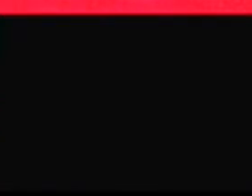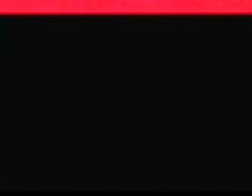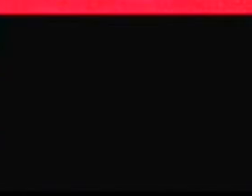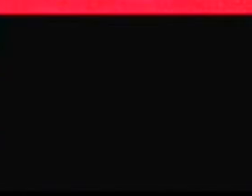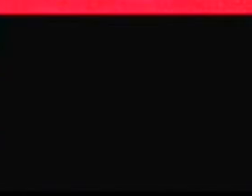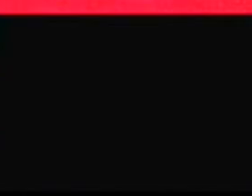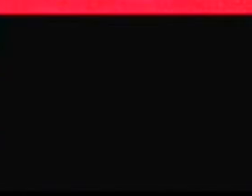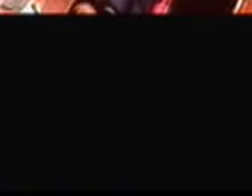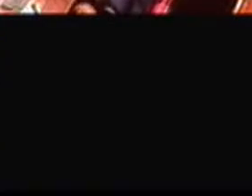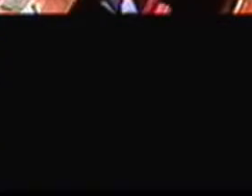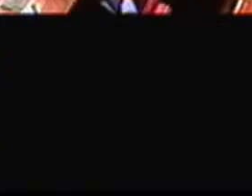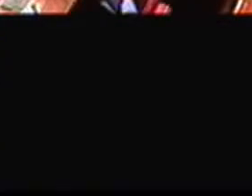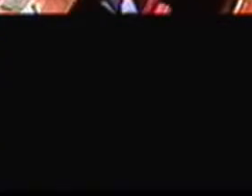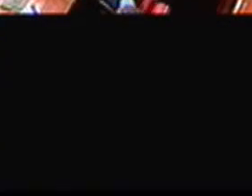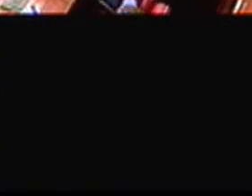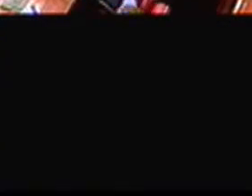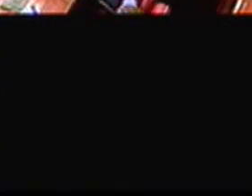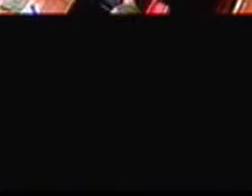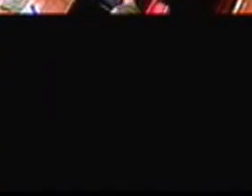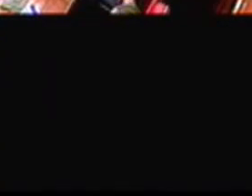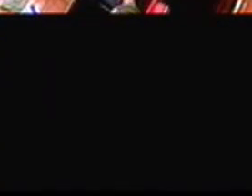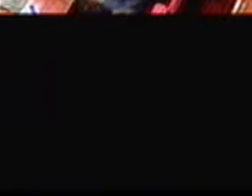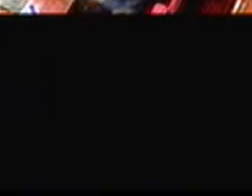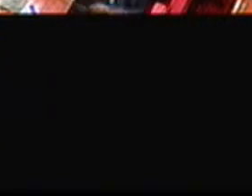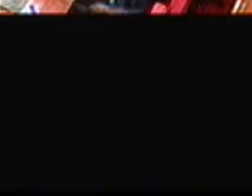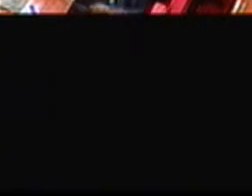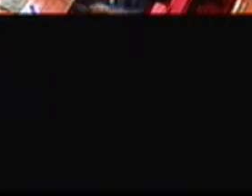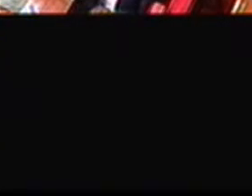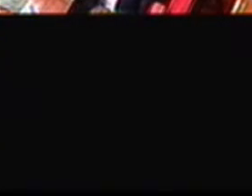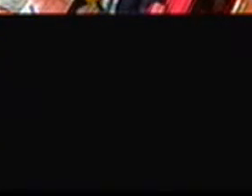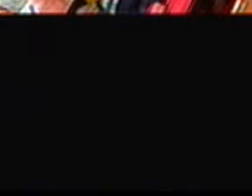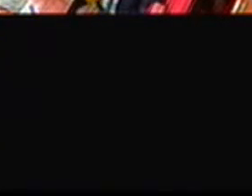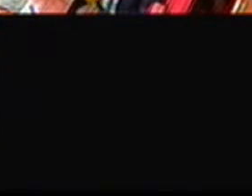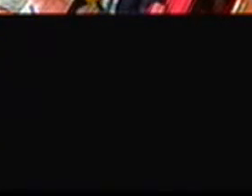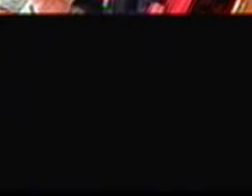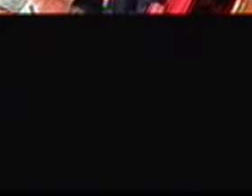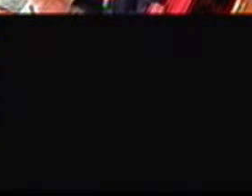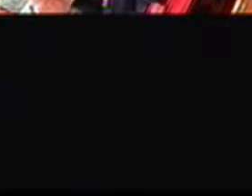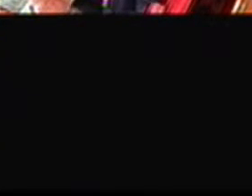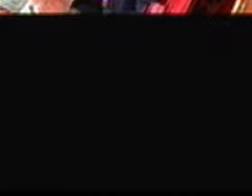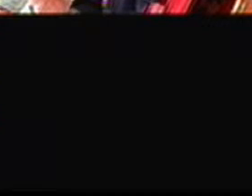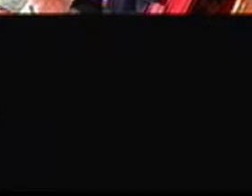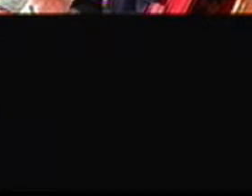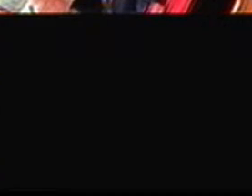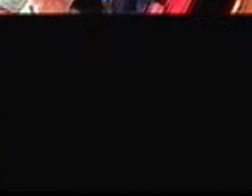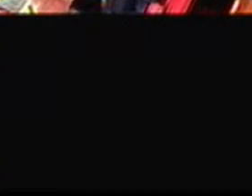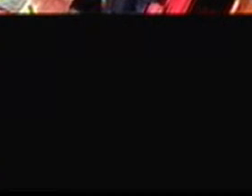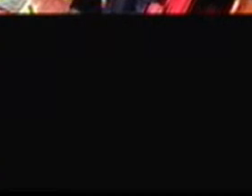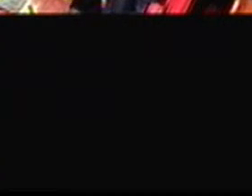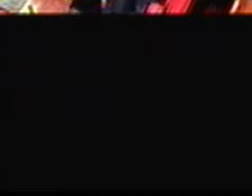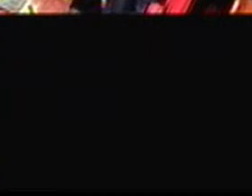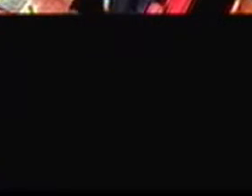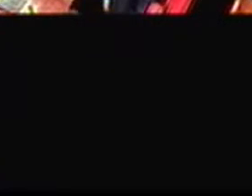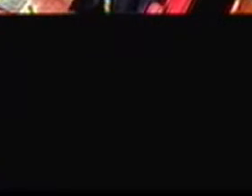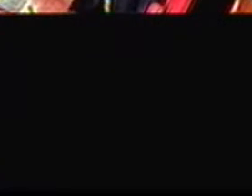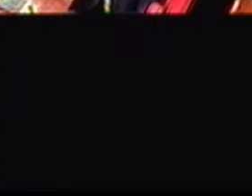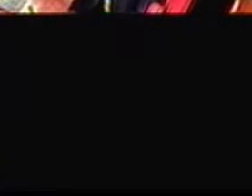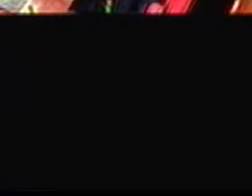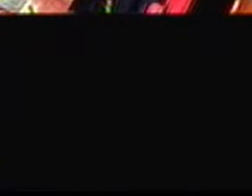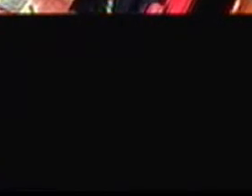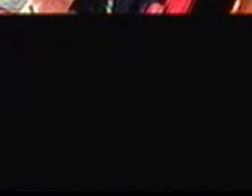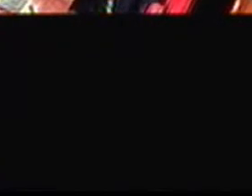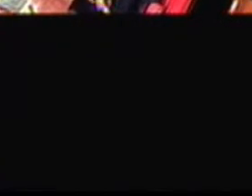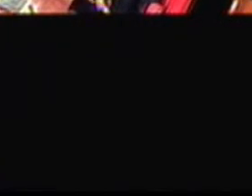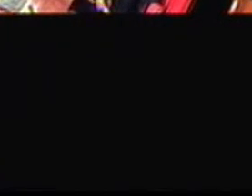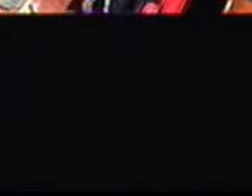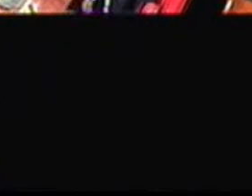mwenendo huo umetokana kwa kiasi kikubwa na maono na ujasiri wa Mheshimiwa Dr. John Pombe Joseph Magufuli, Rais wa